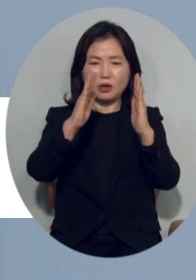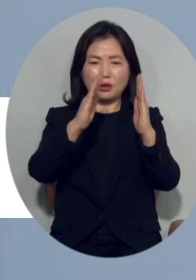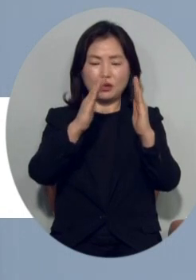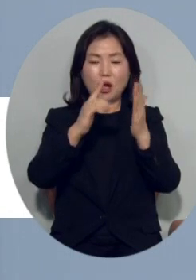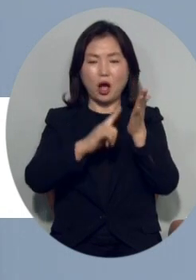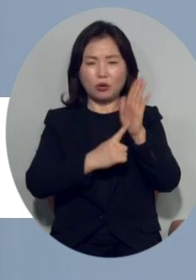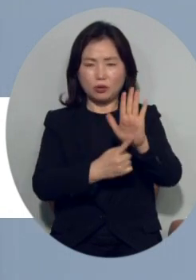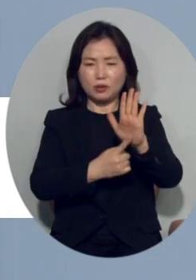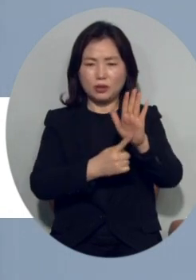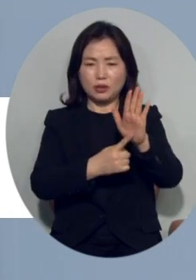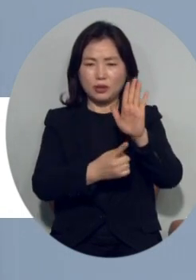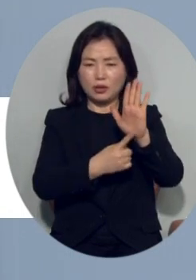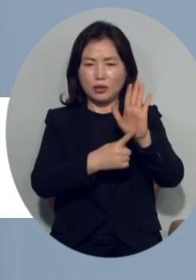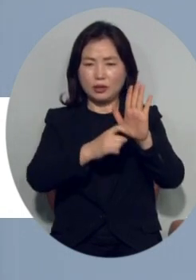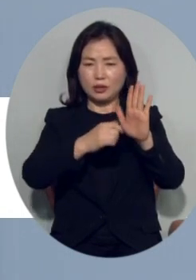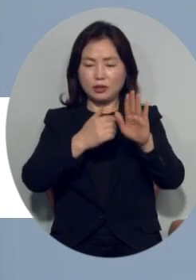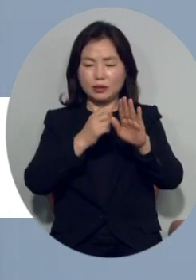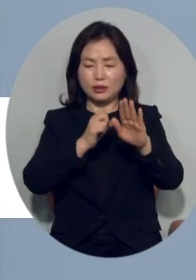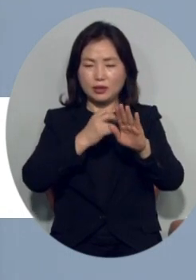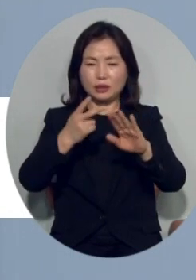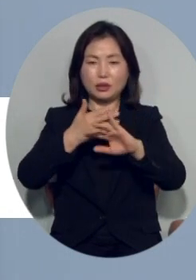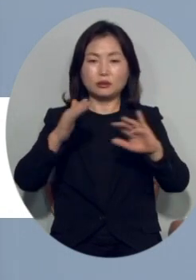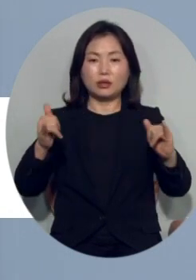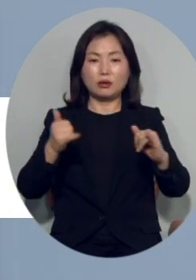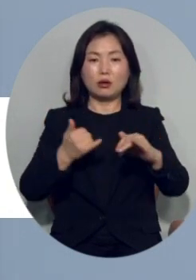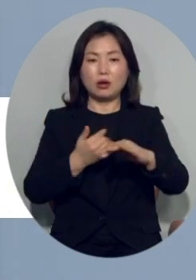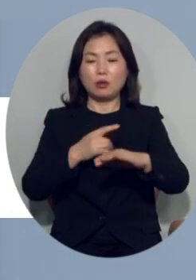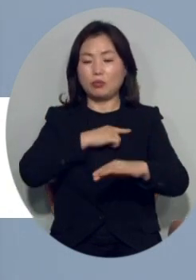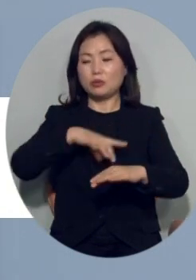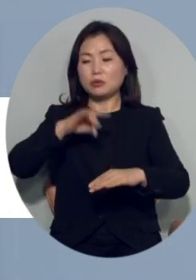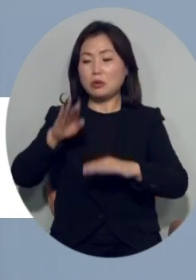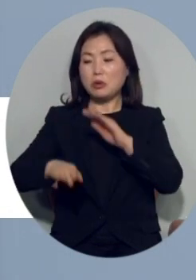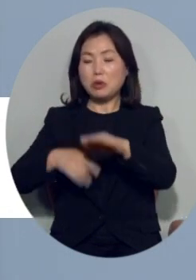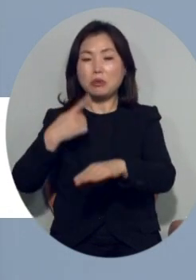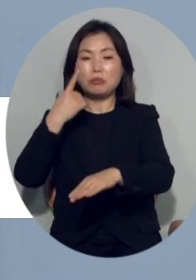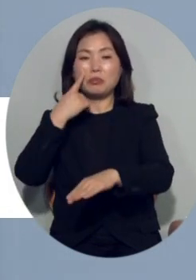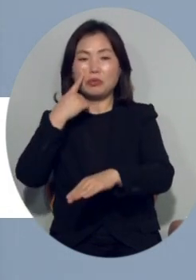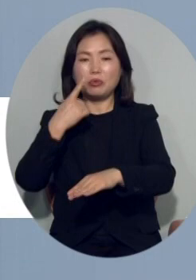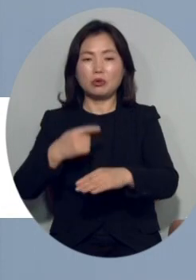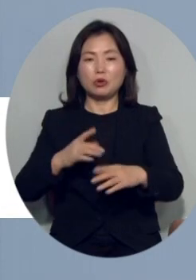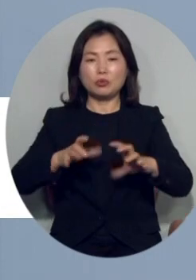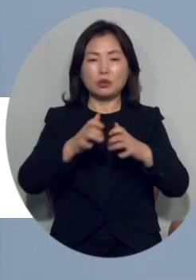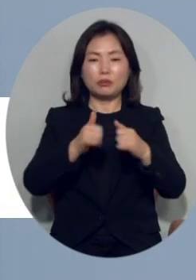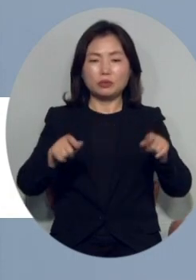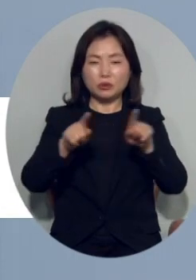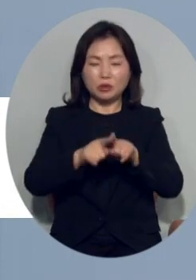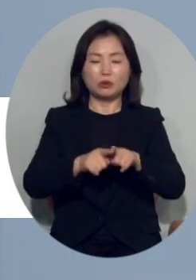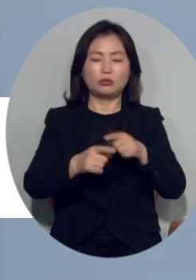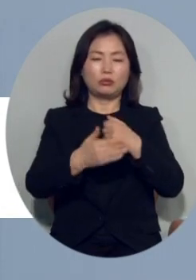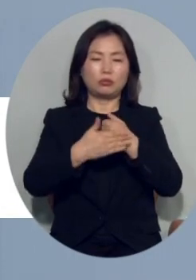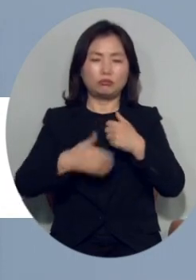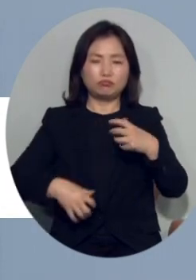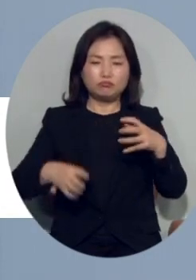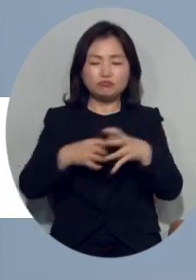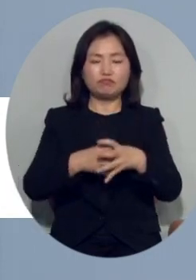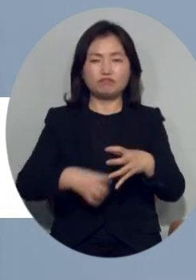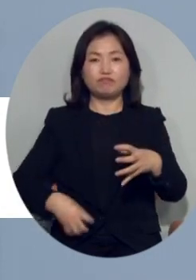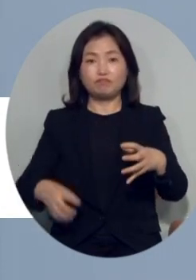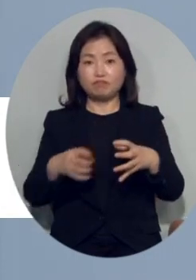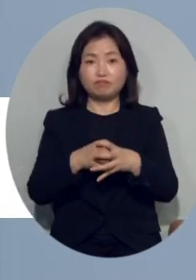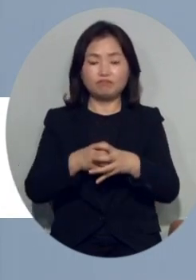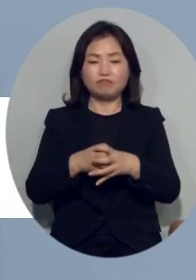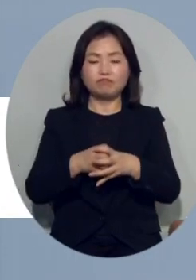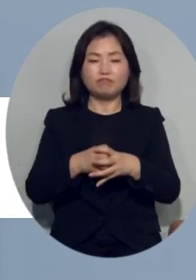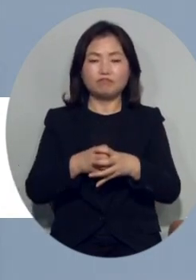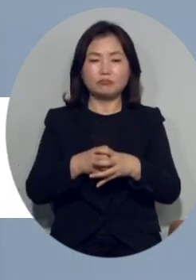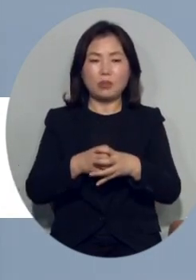잡고 남들이 가지 못하는 길 먼저 가보고 국민과 함께 손잡고 격려해서 힘을 합쳐서